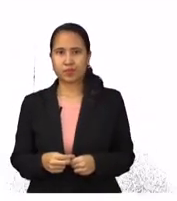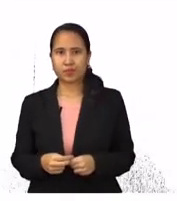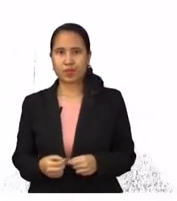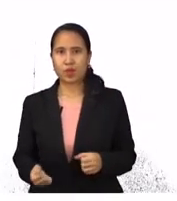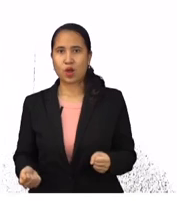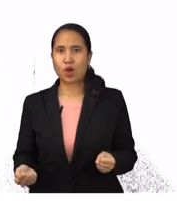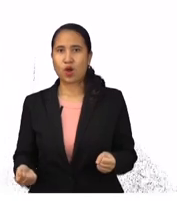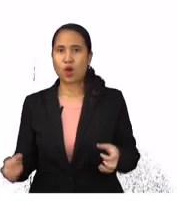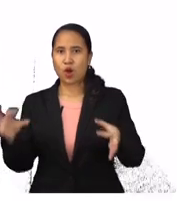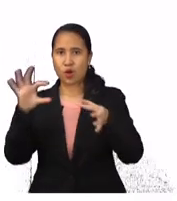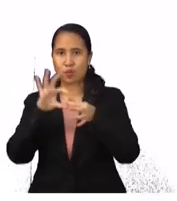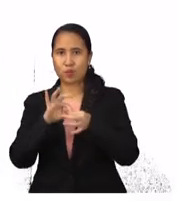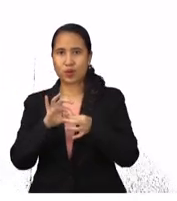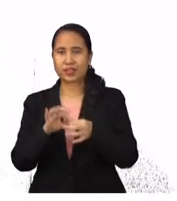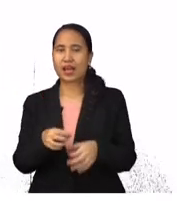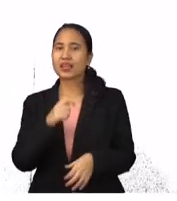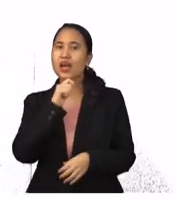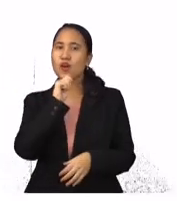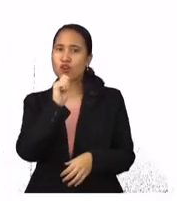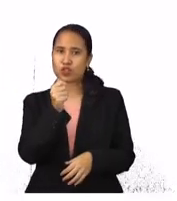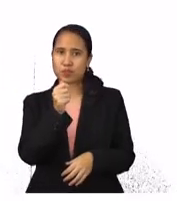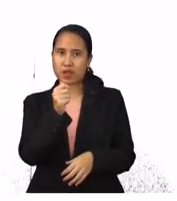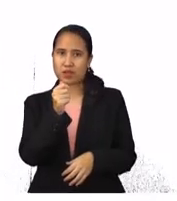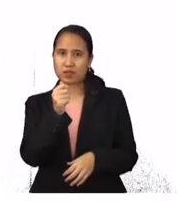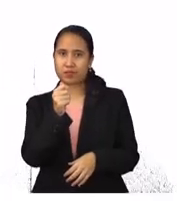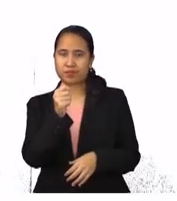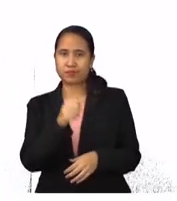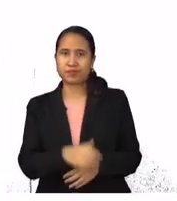en gehouden aan haar uitspraken.